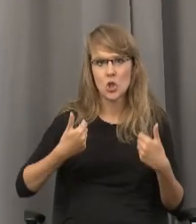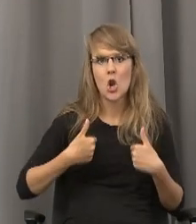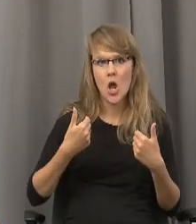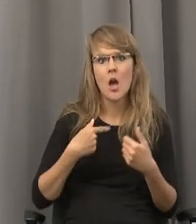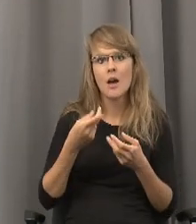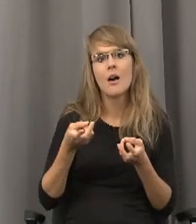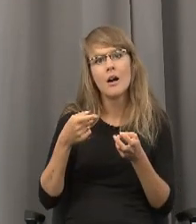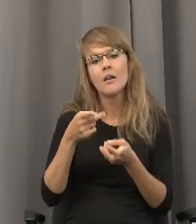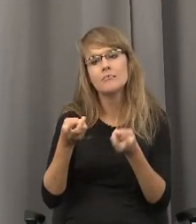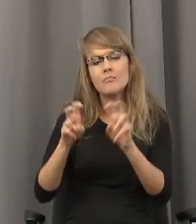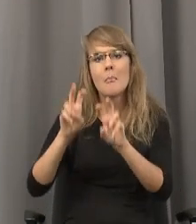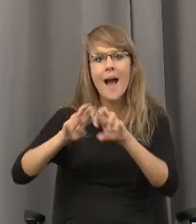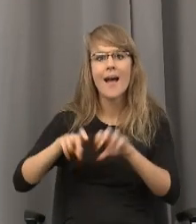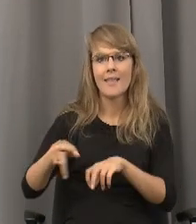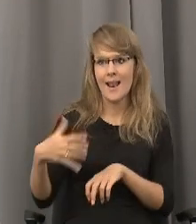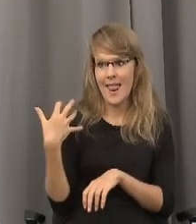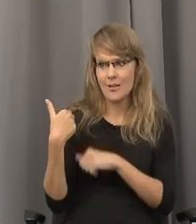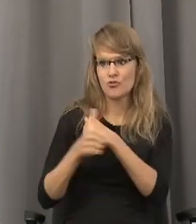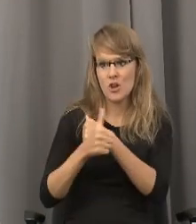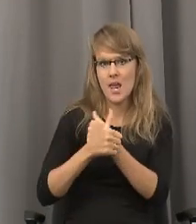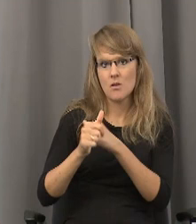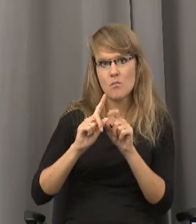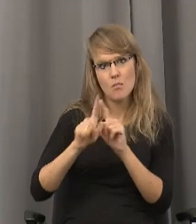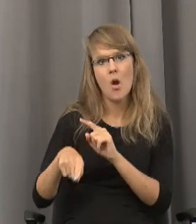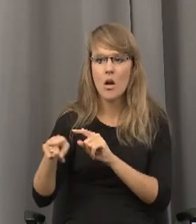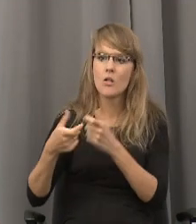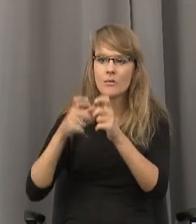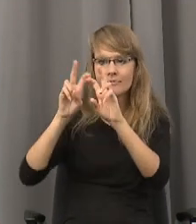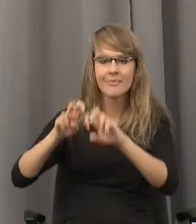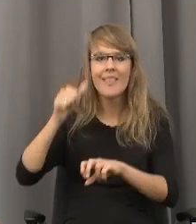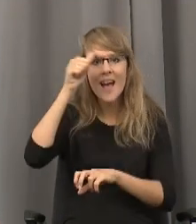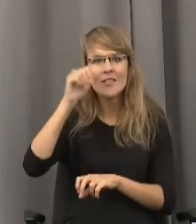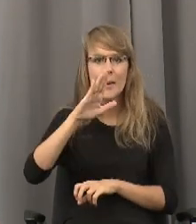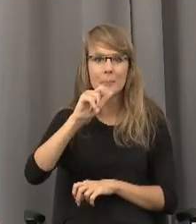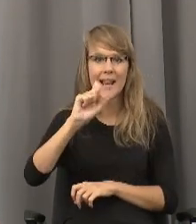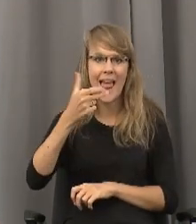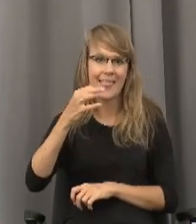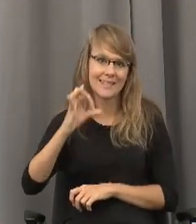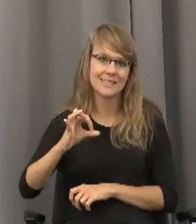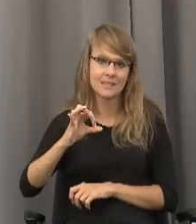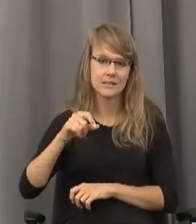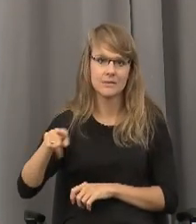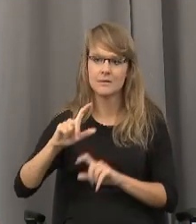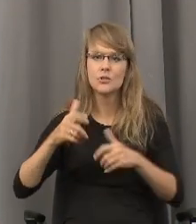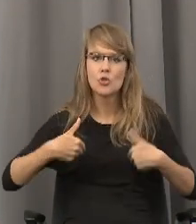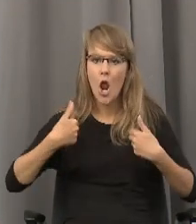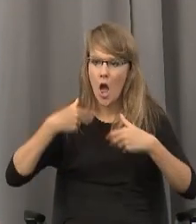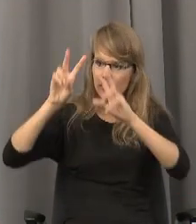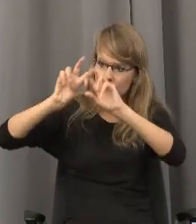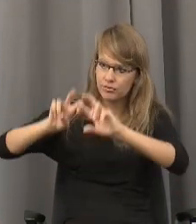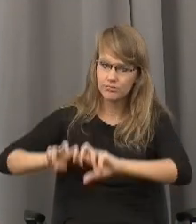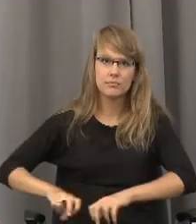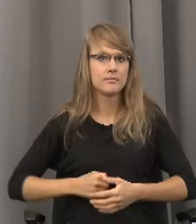bilans 60-latka. To także potencjał wymagający umiejętnego spożytkowania, szczególnego podkreślenia